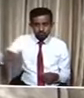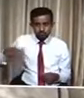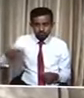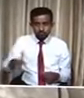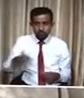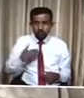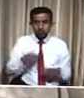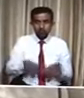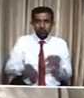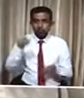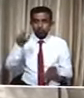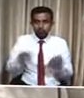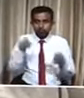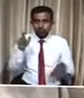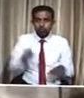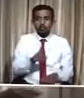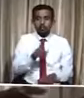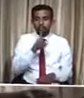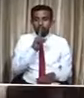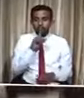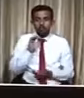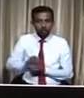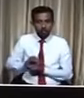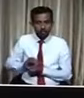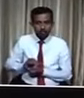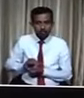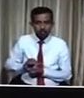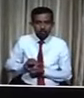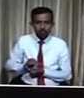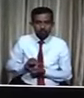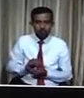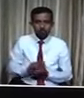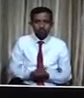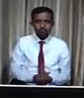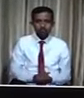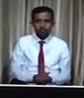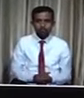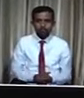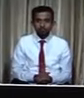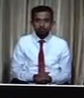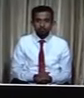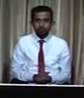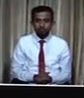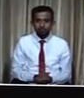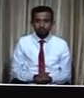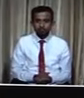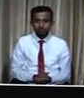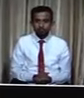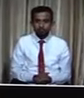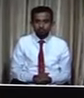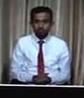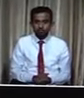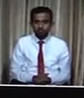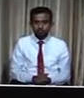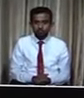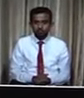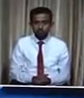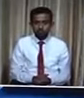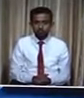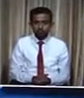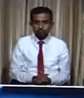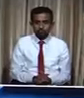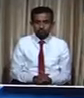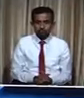தடை. கரு சபாபத்துமணி தங் மித்துமாக பாஷாவ